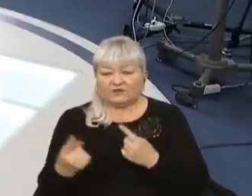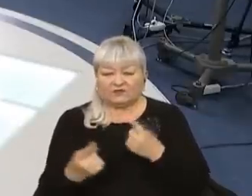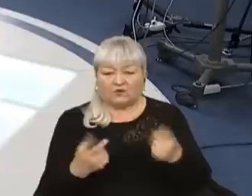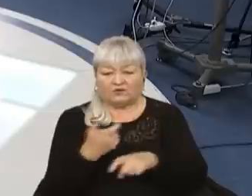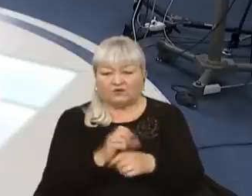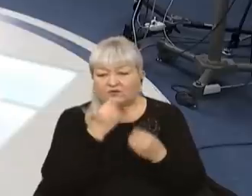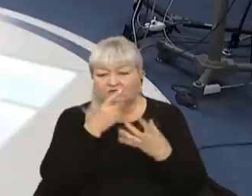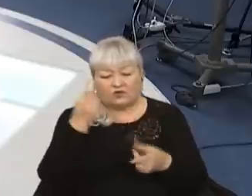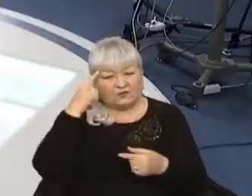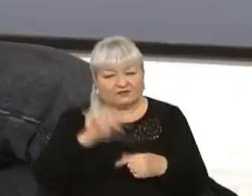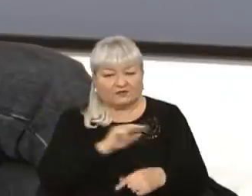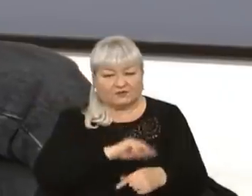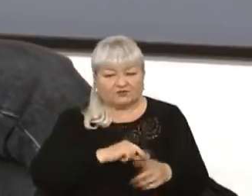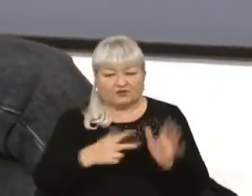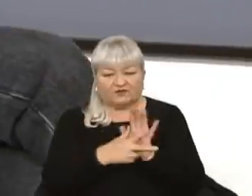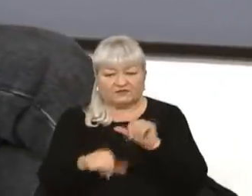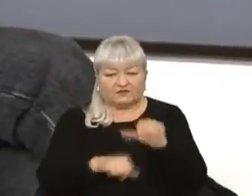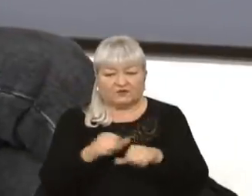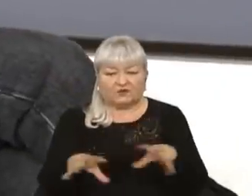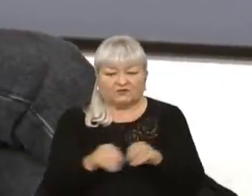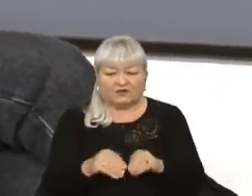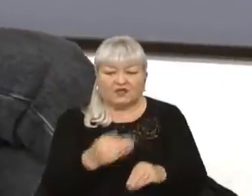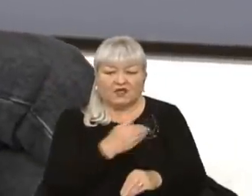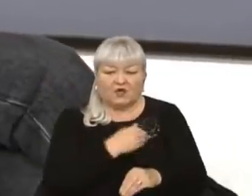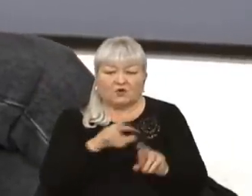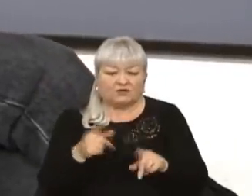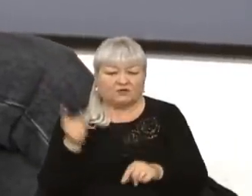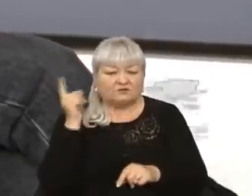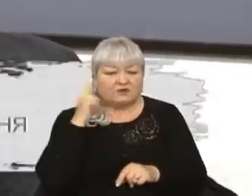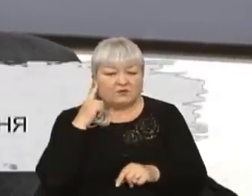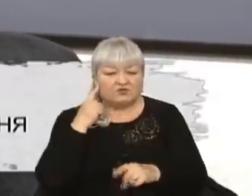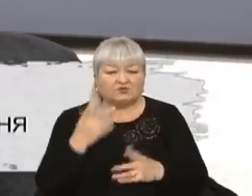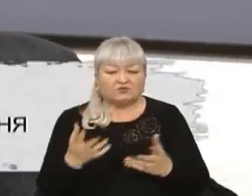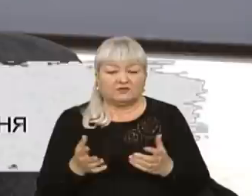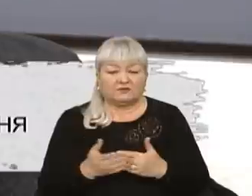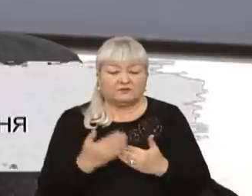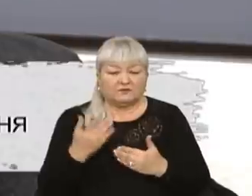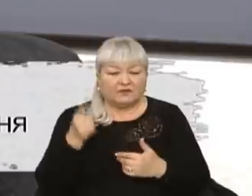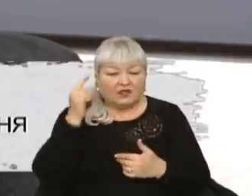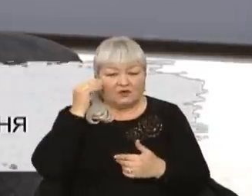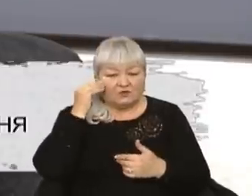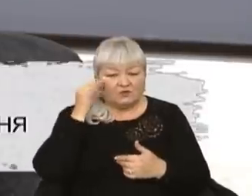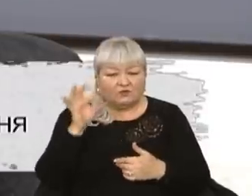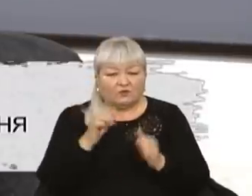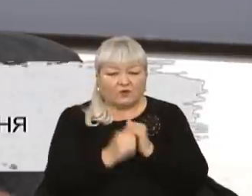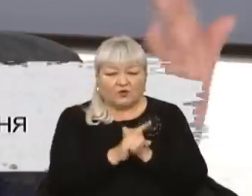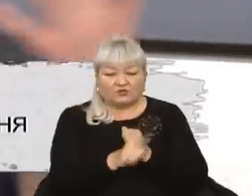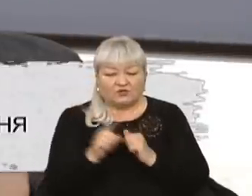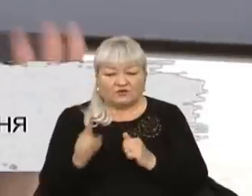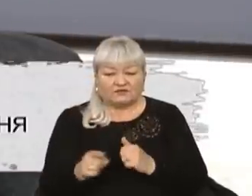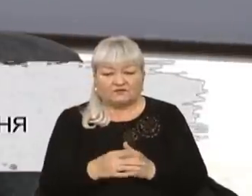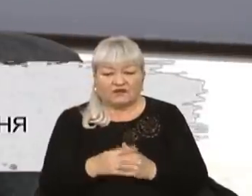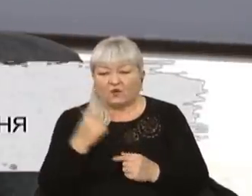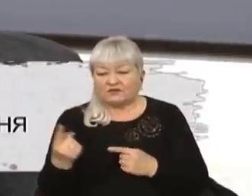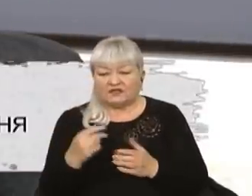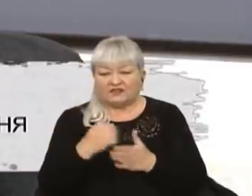добре знаєте, працюючи 8 років разом. Хотілося б почути якусь сторонню думку про кожного з вас, один